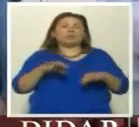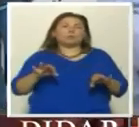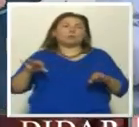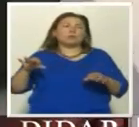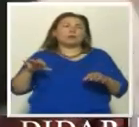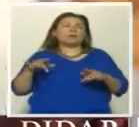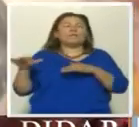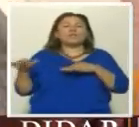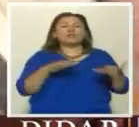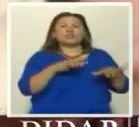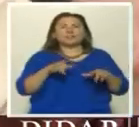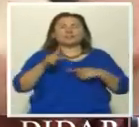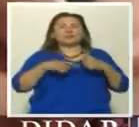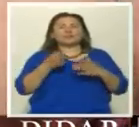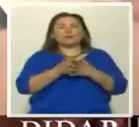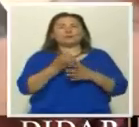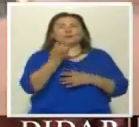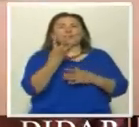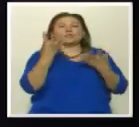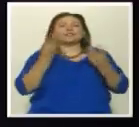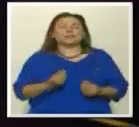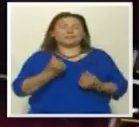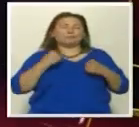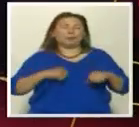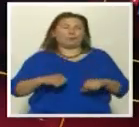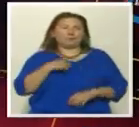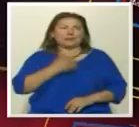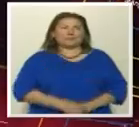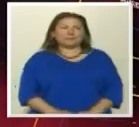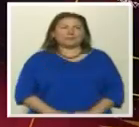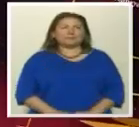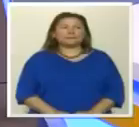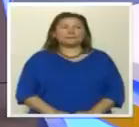передвигаться по территории страны до 14 дней. Айжан Сабитқызы, Мангелтур Ахмет, Дидар.